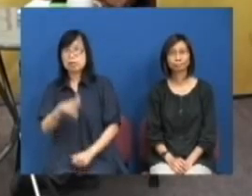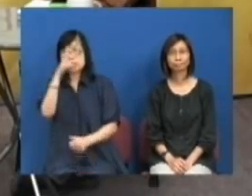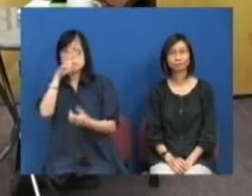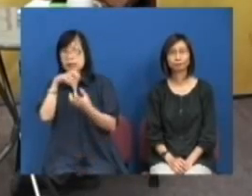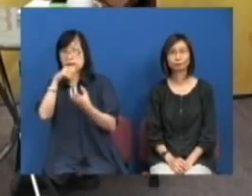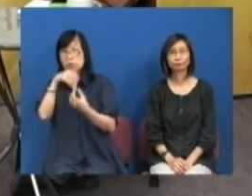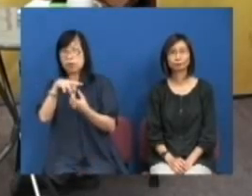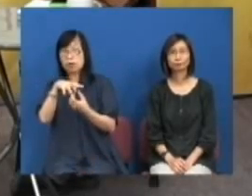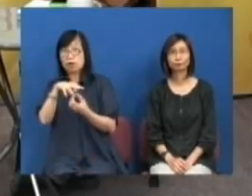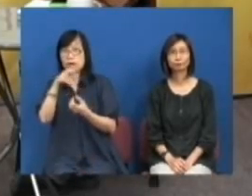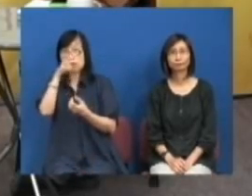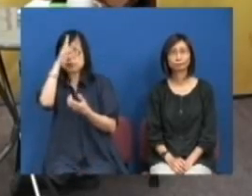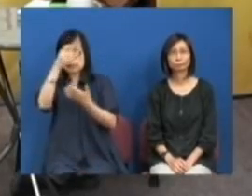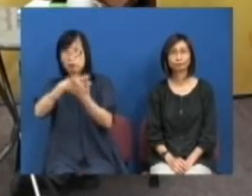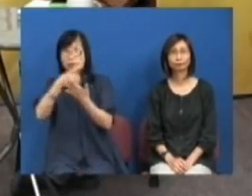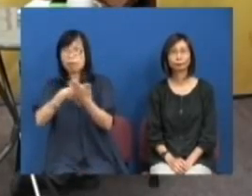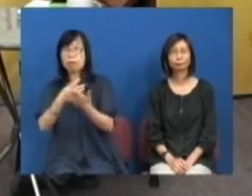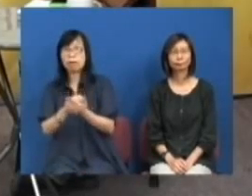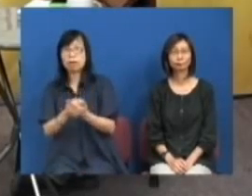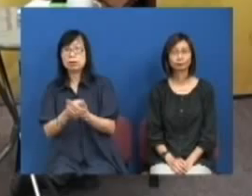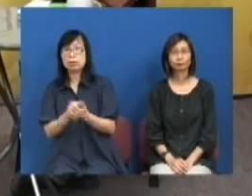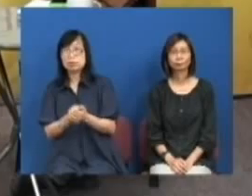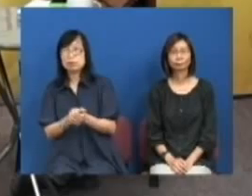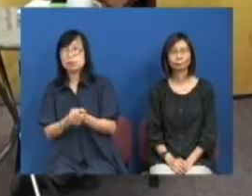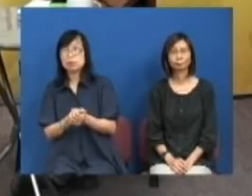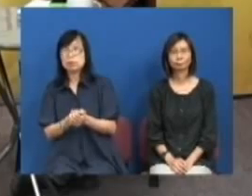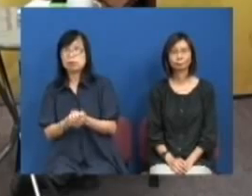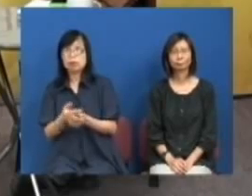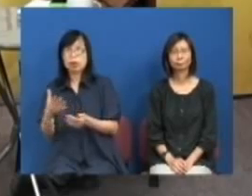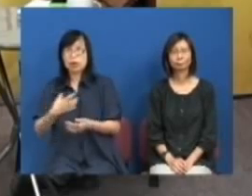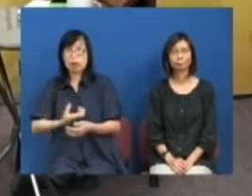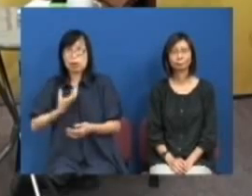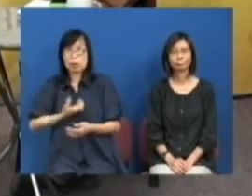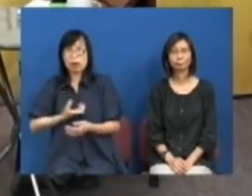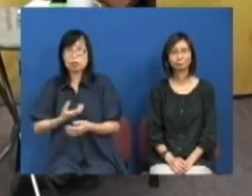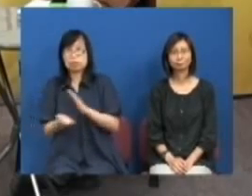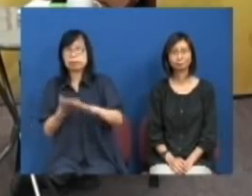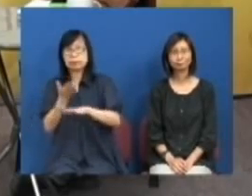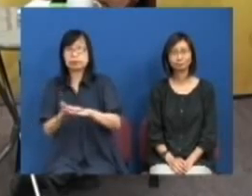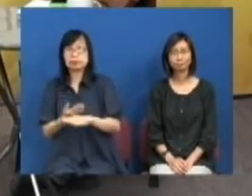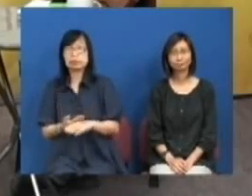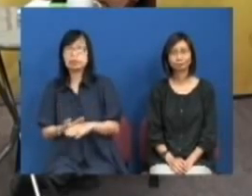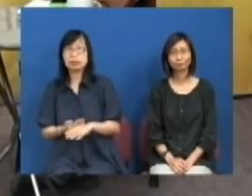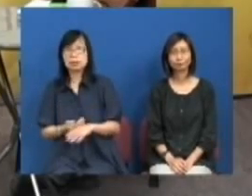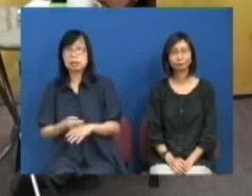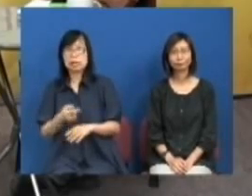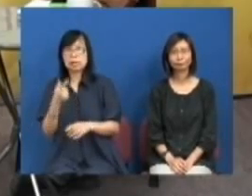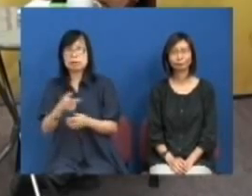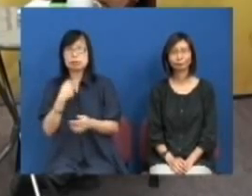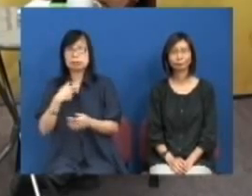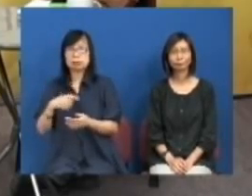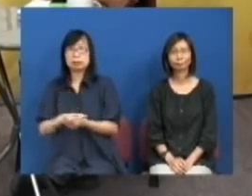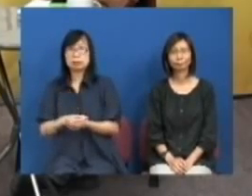就係嗰個所謂溫和派贏咗嘅。咁所以好慶，而家要卷土重來，一定勢都要懟冧啊！阿曾蔭